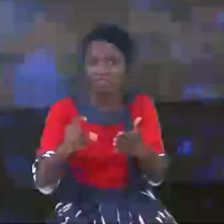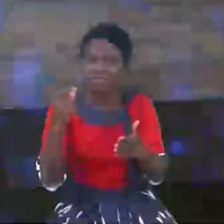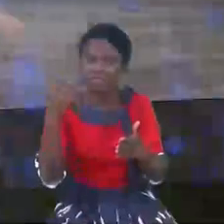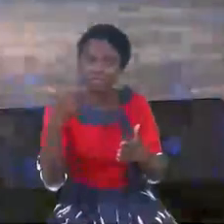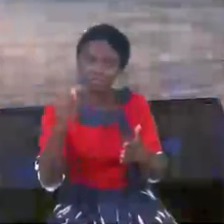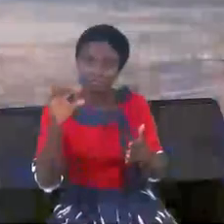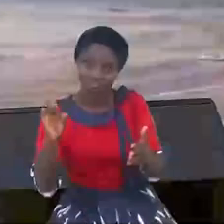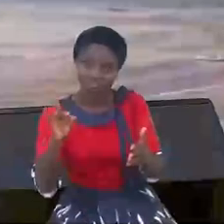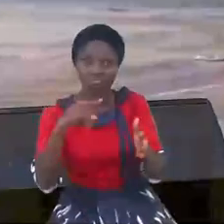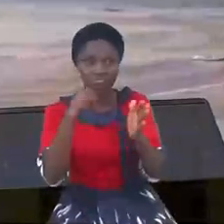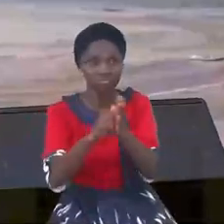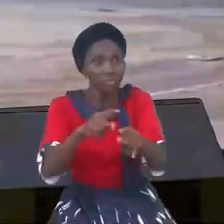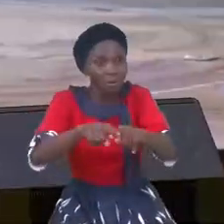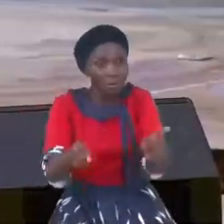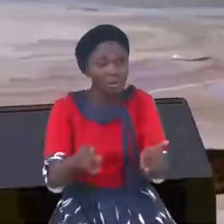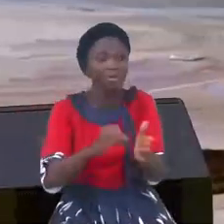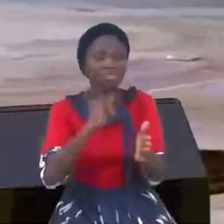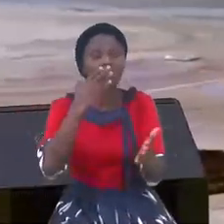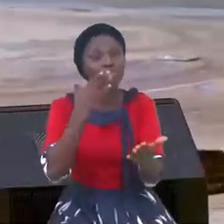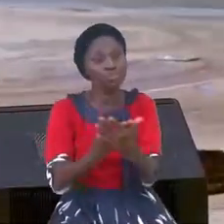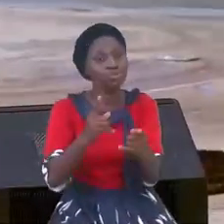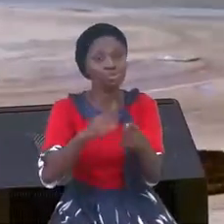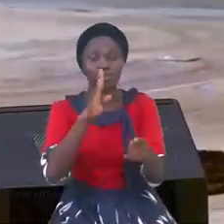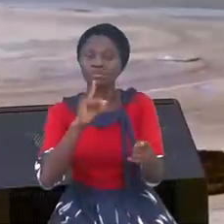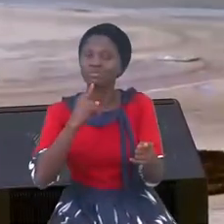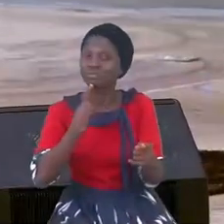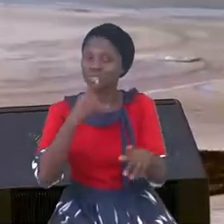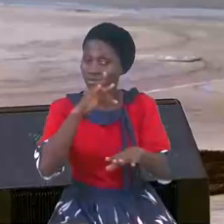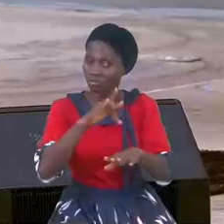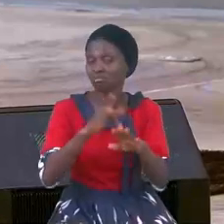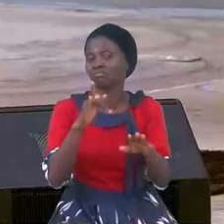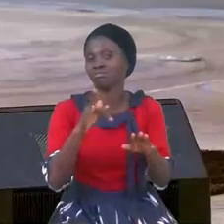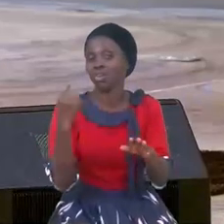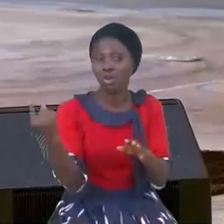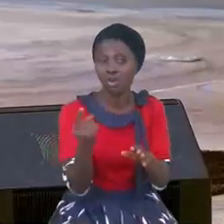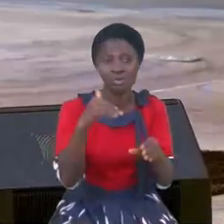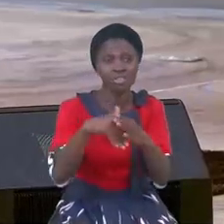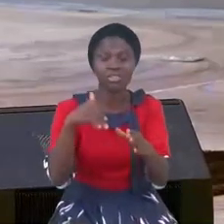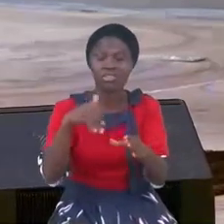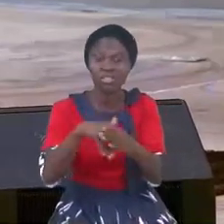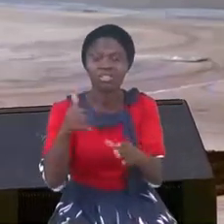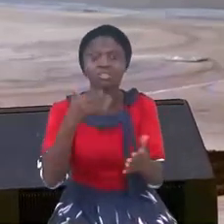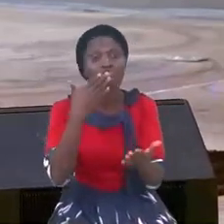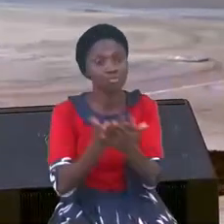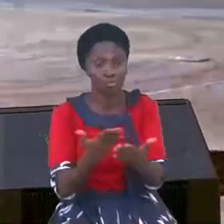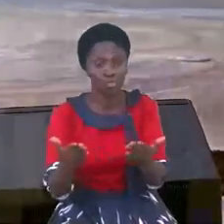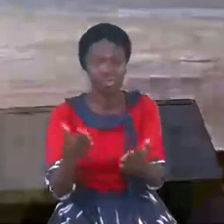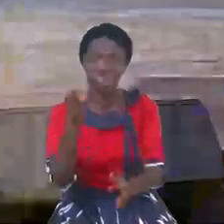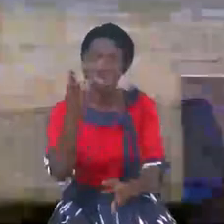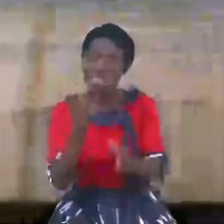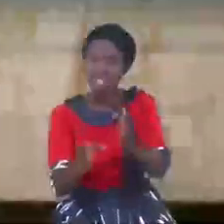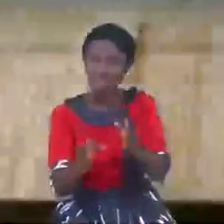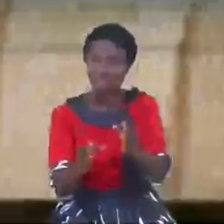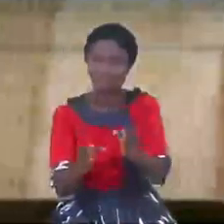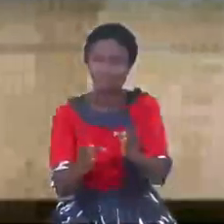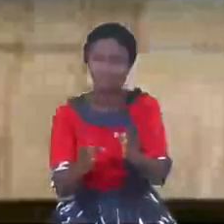18. Il est beau d'avoir du zèle pour ce qui est bien et en tout temps. Si vous allez affecter quelque chose,